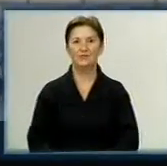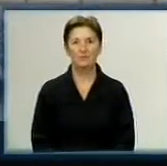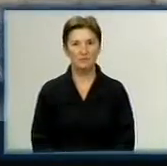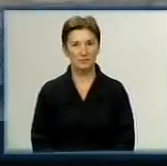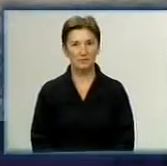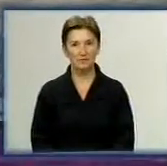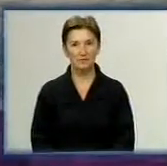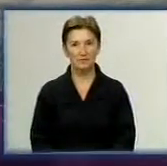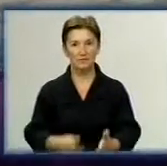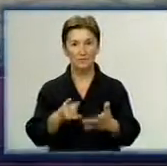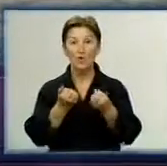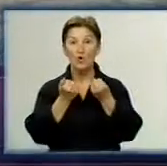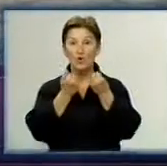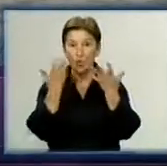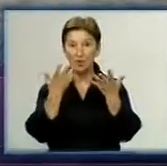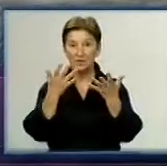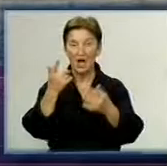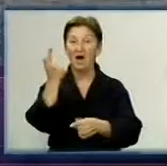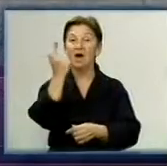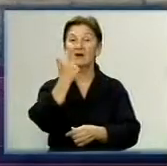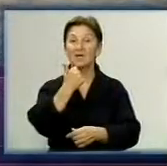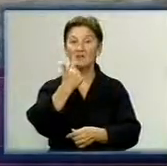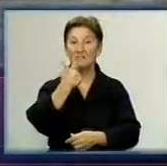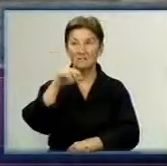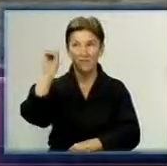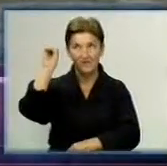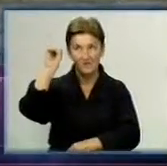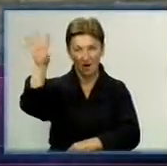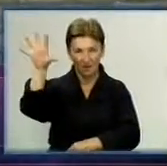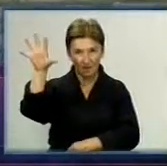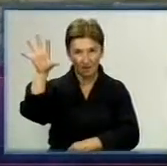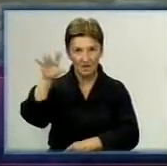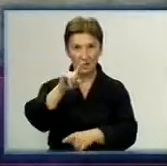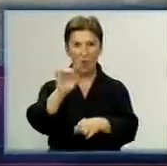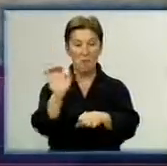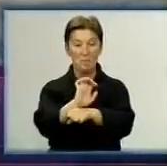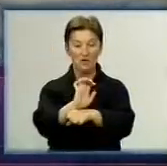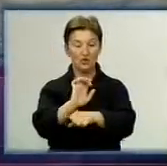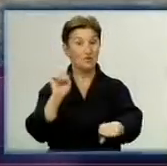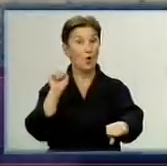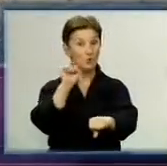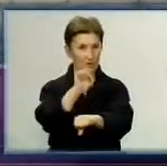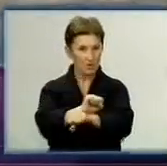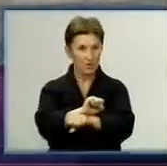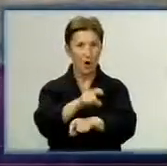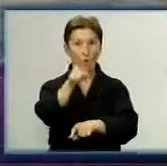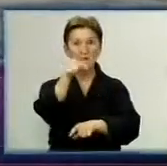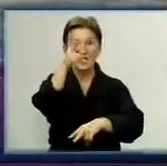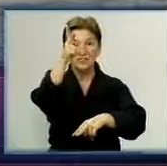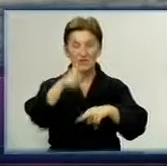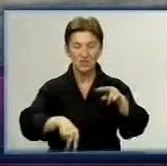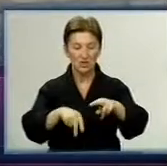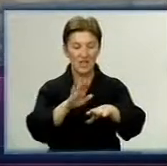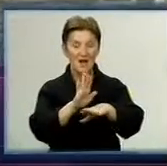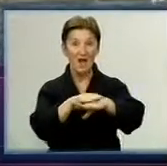Коли загорелся красний світ, машини розстановились, і я завершав левий поворот. В це